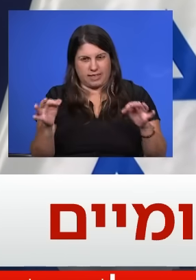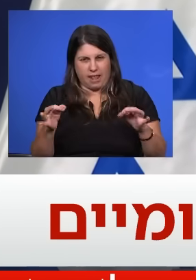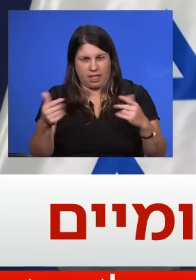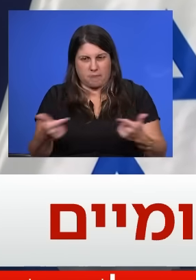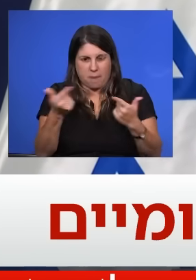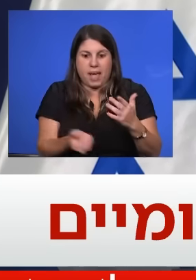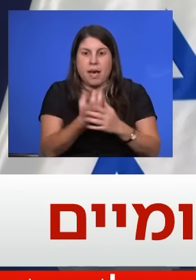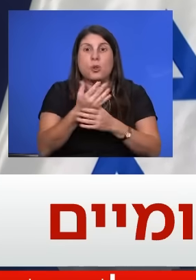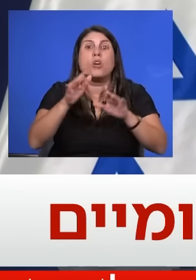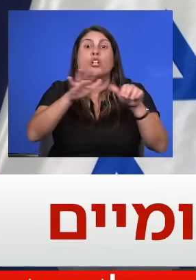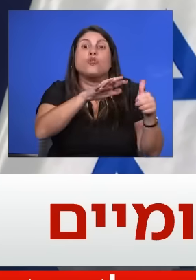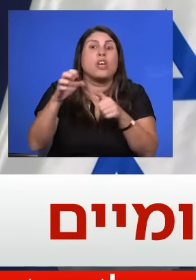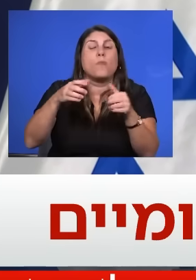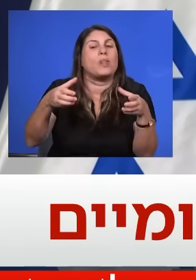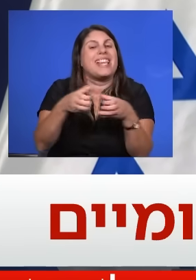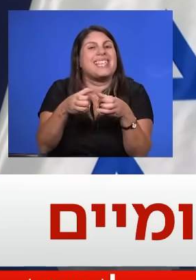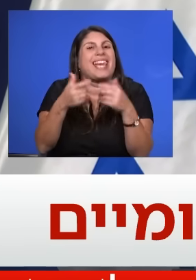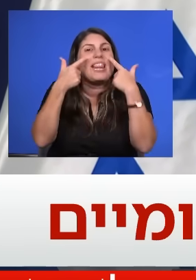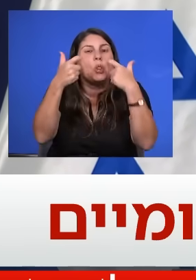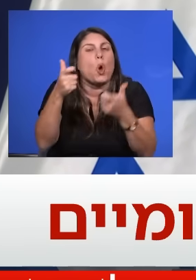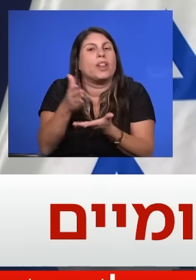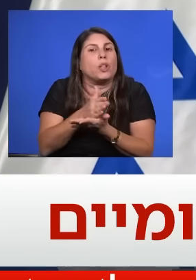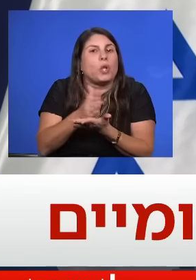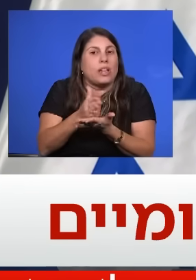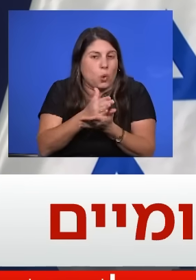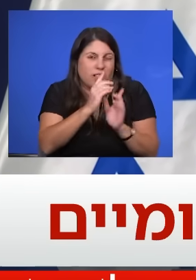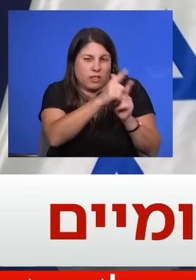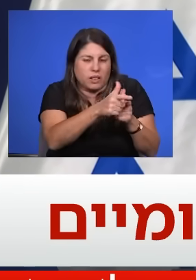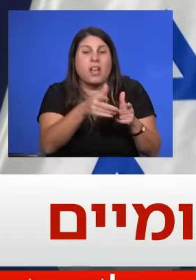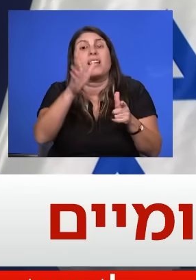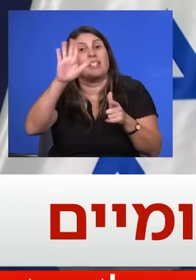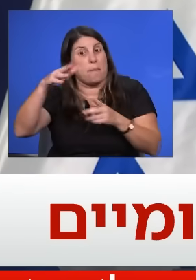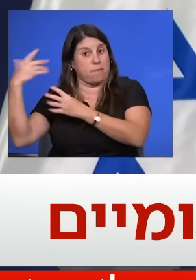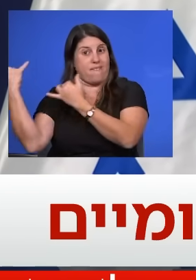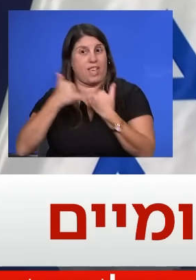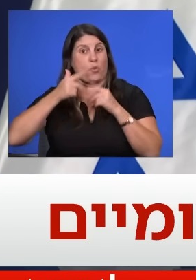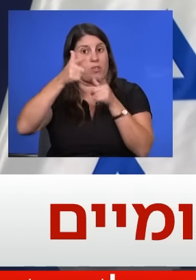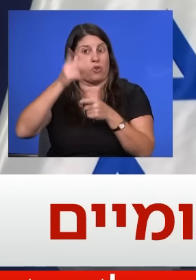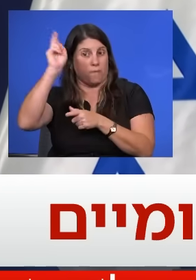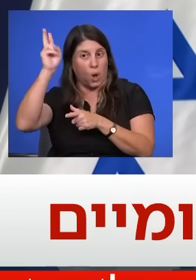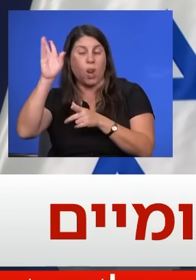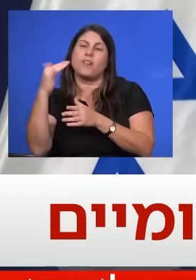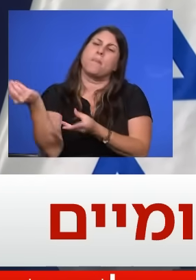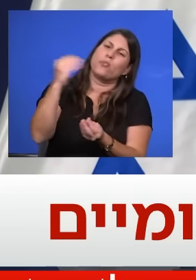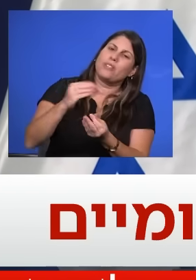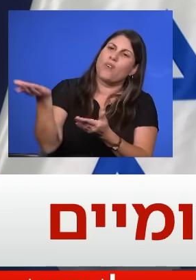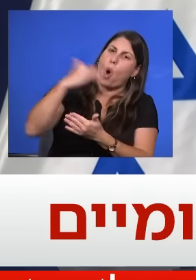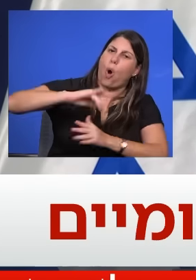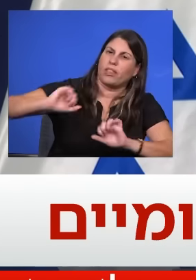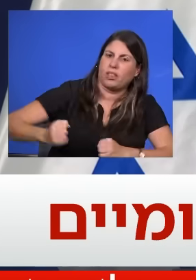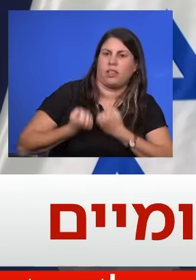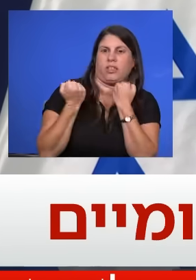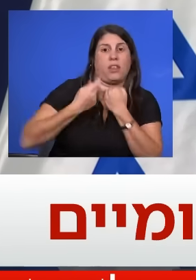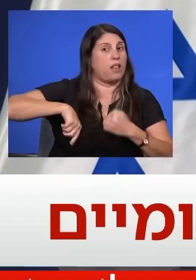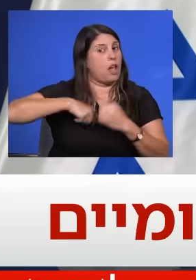גם עם משלוחי נשק רבים שאנחנו מביאים מחול, ונוסיף עוד כוחות למאמץ הזה. אנחנו מעודדים אזרחים